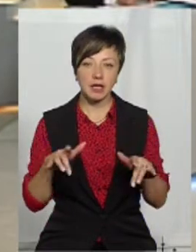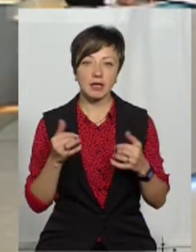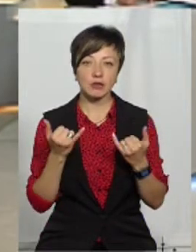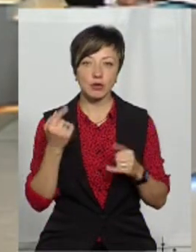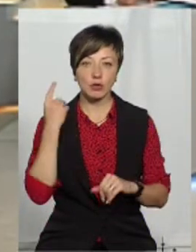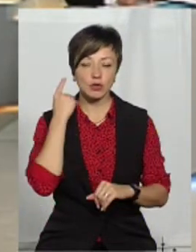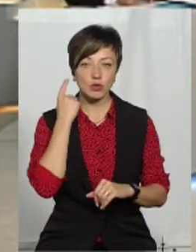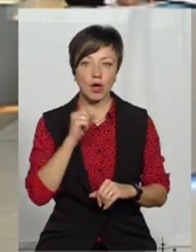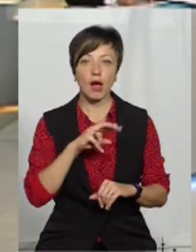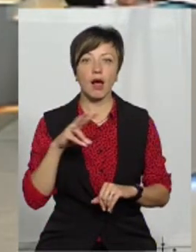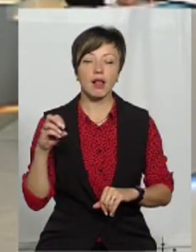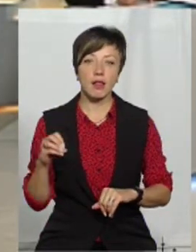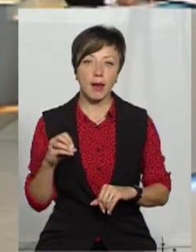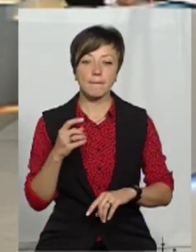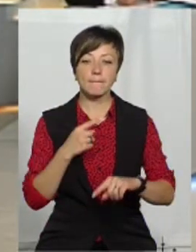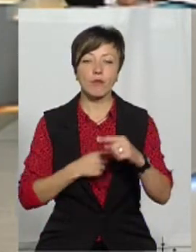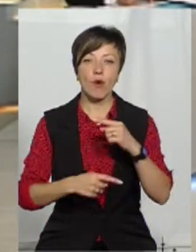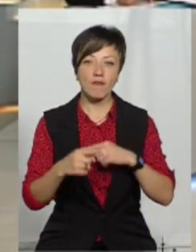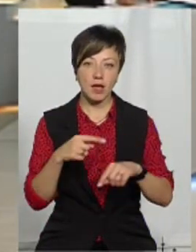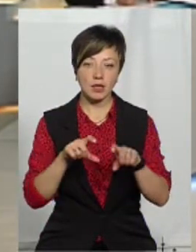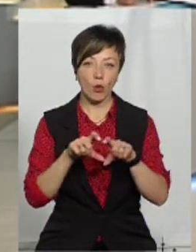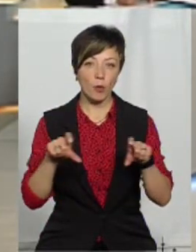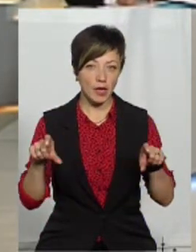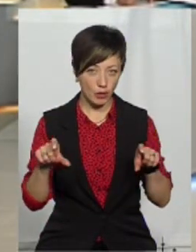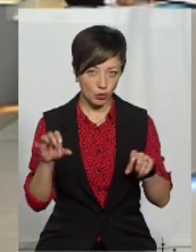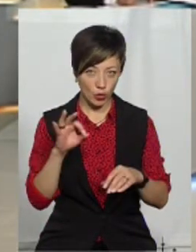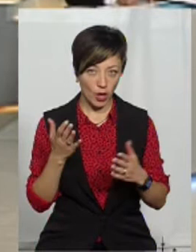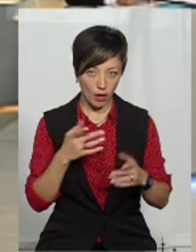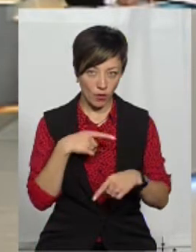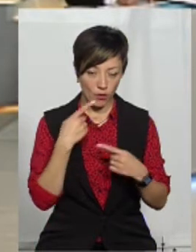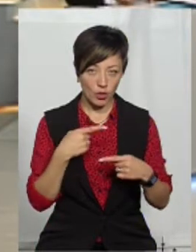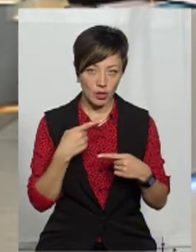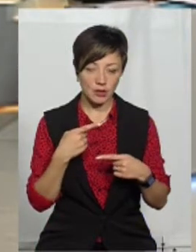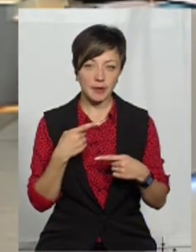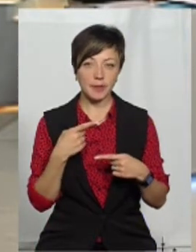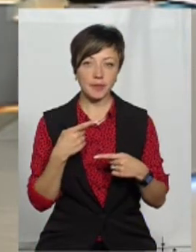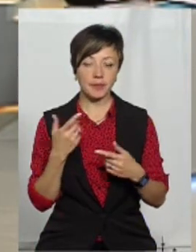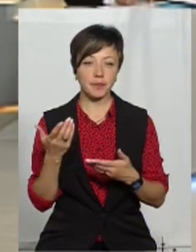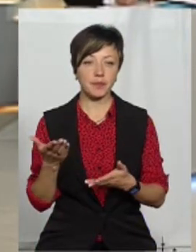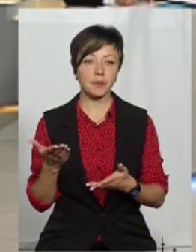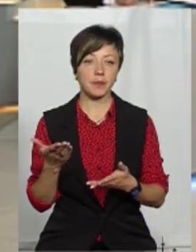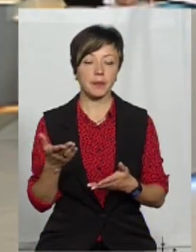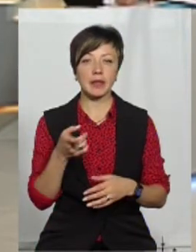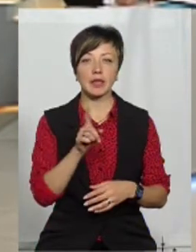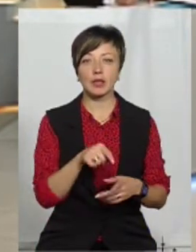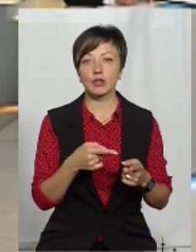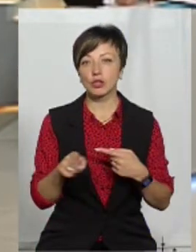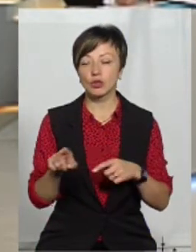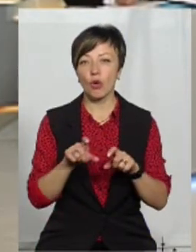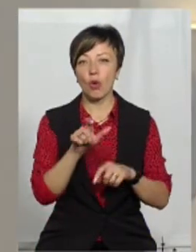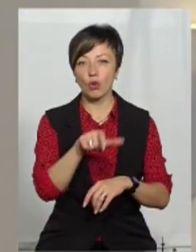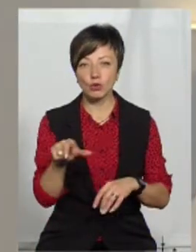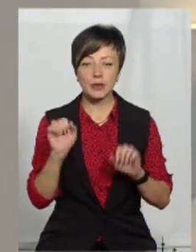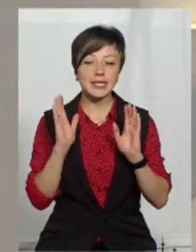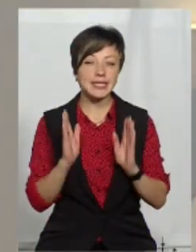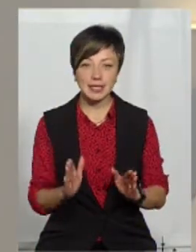сьогодні почули. Але повернення того об'єкту, про який пішла мова, який набули ті чи інші особи, можливо, лише